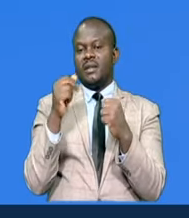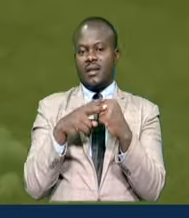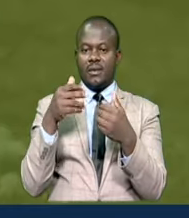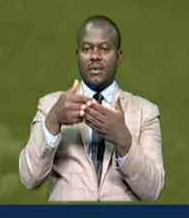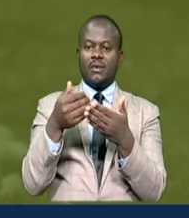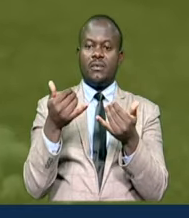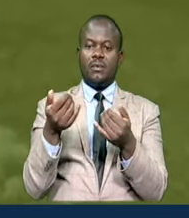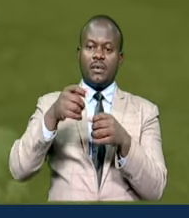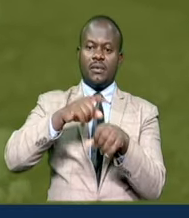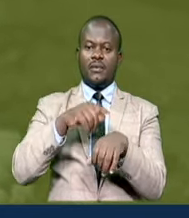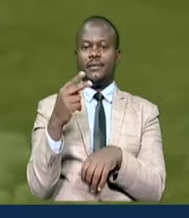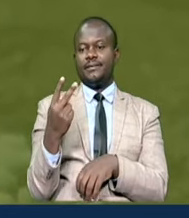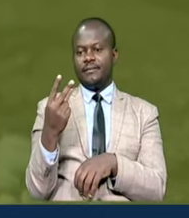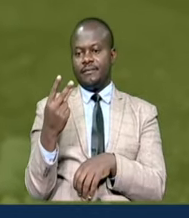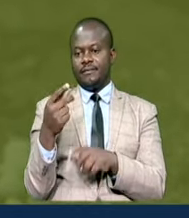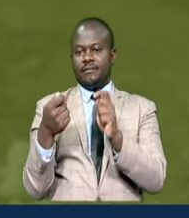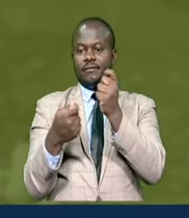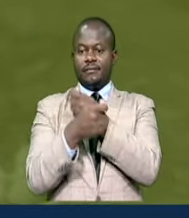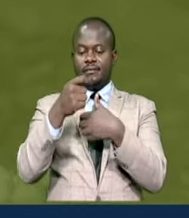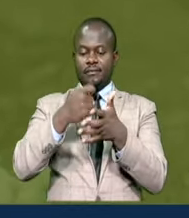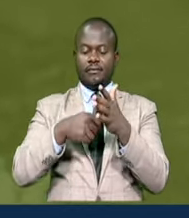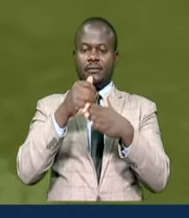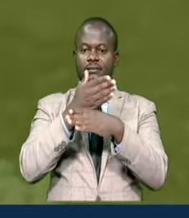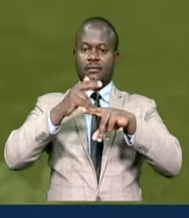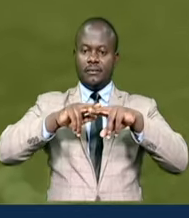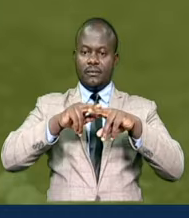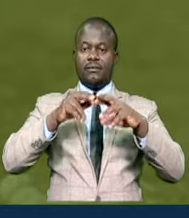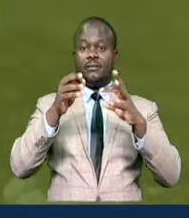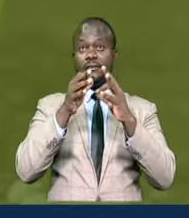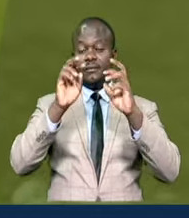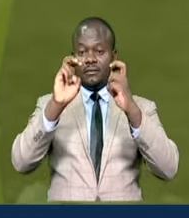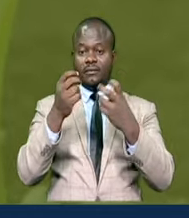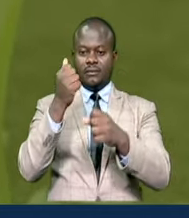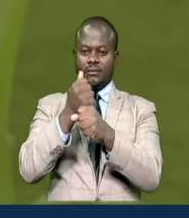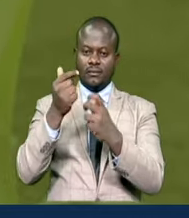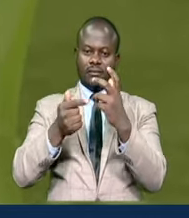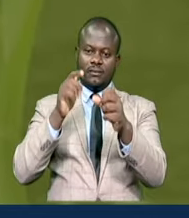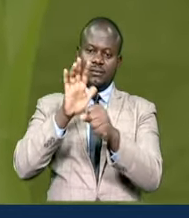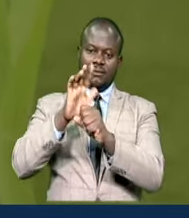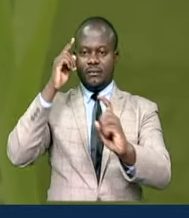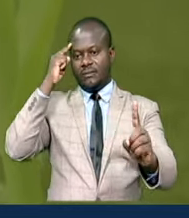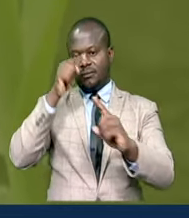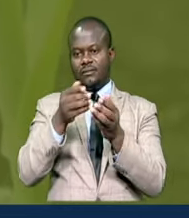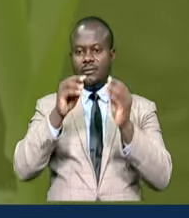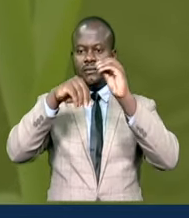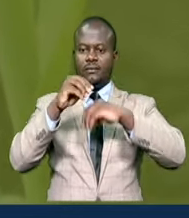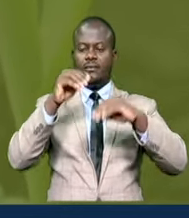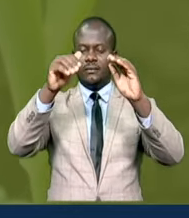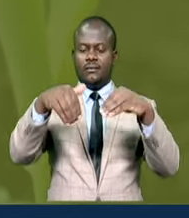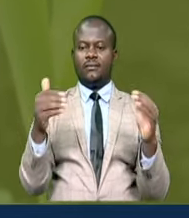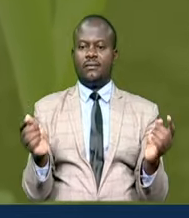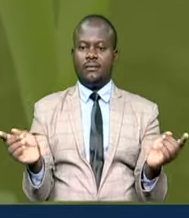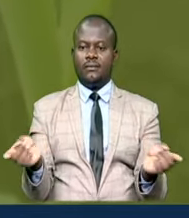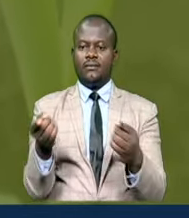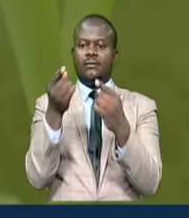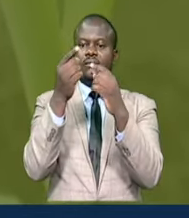ebyiri. Usibye amavugurura mu misoro, ministri w'intebe yashimangiye ko hanakozwe byinshi bigamije kuzamura umusaruro w'ubuhinzi n'ubworozi,